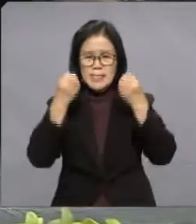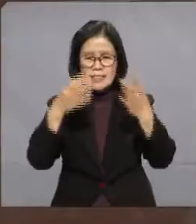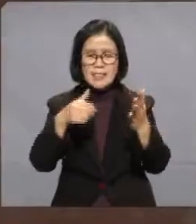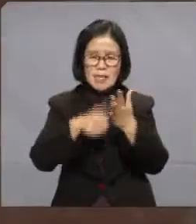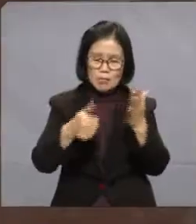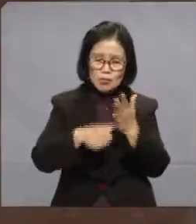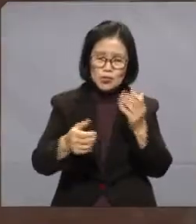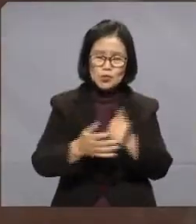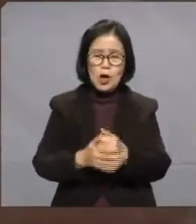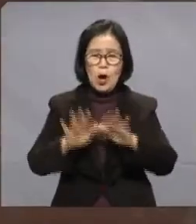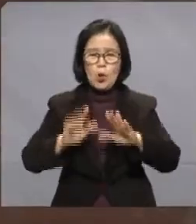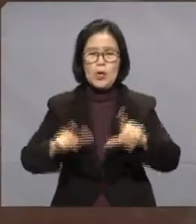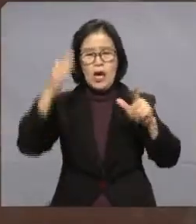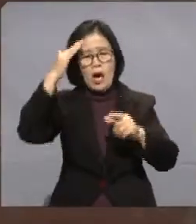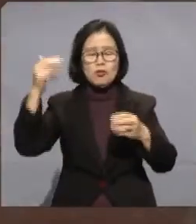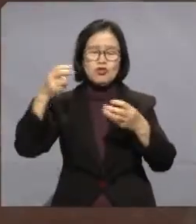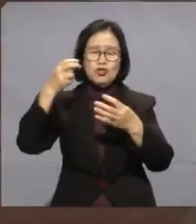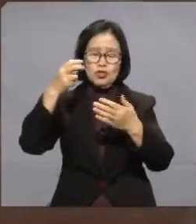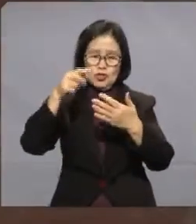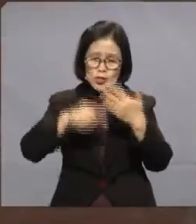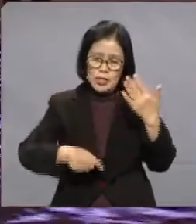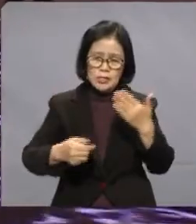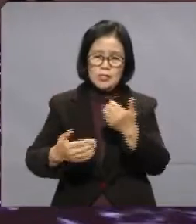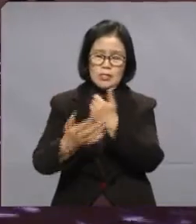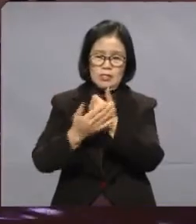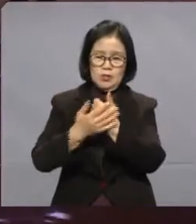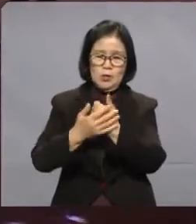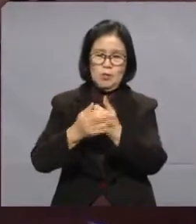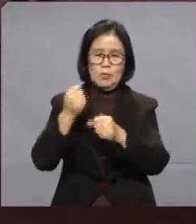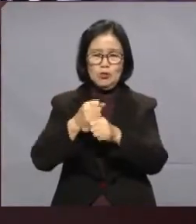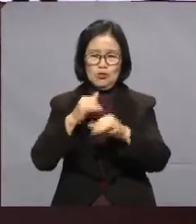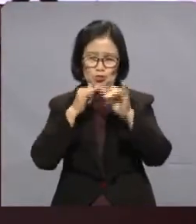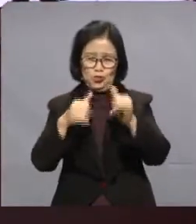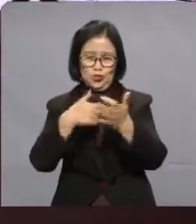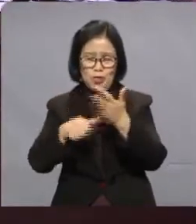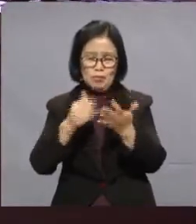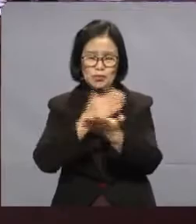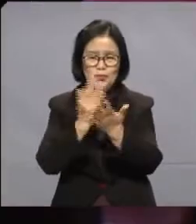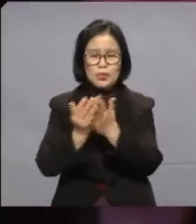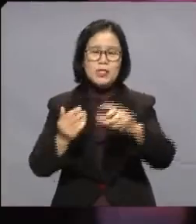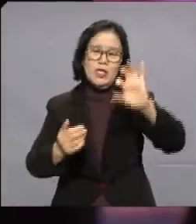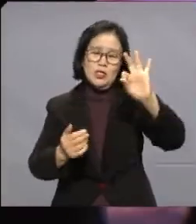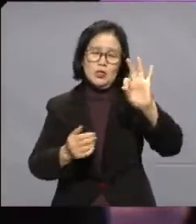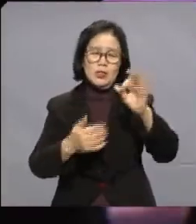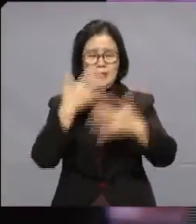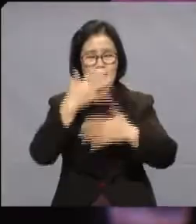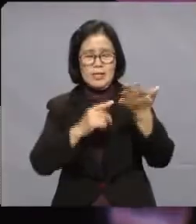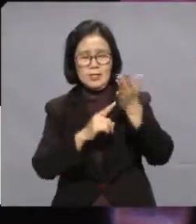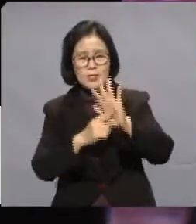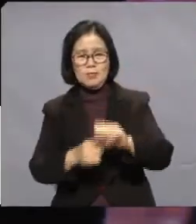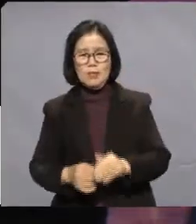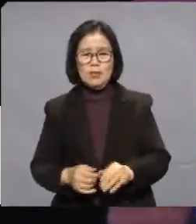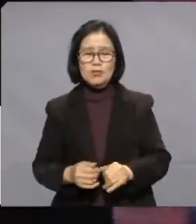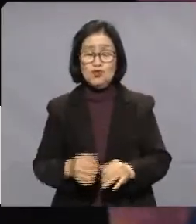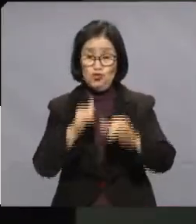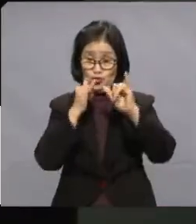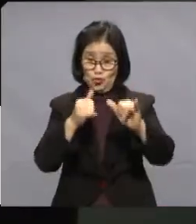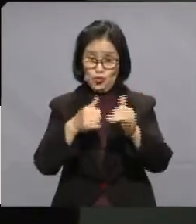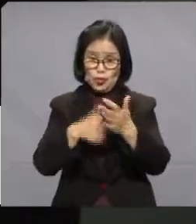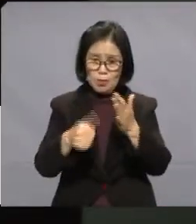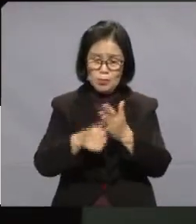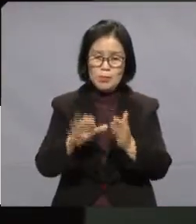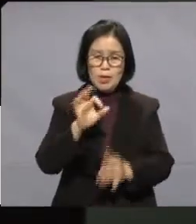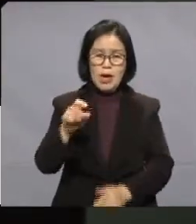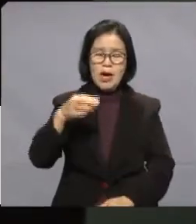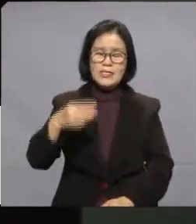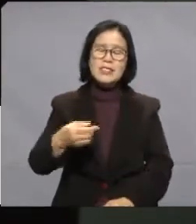종과 올해 한국콘텐츠진흥원 지원을 받아 제작된 우수 작품 10종이 상영됩니다. 특히 우수 작품은 아르떼